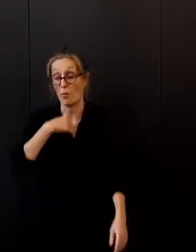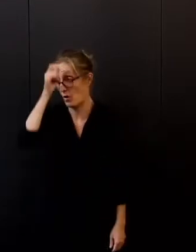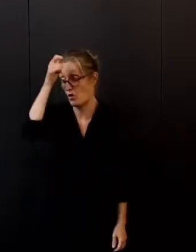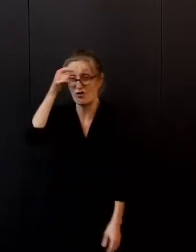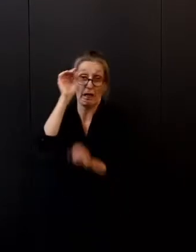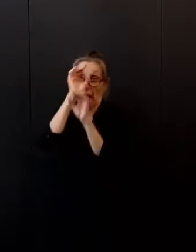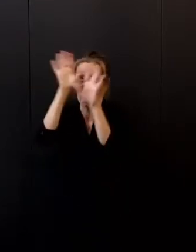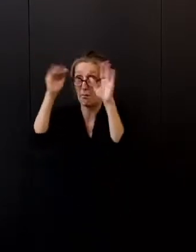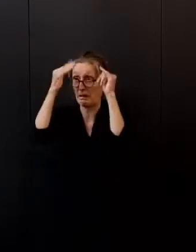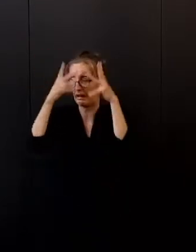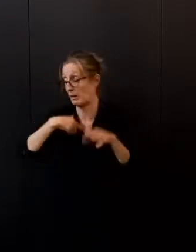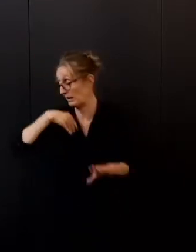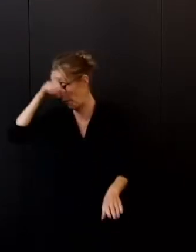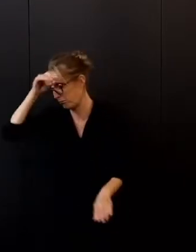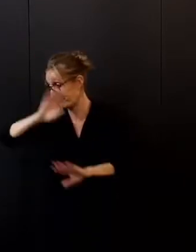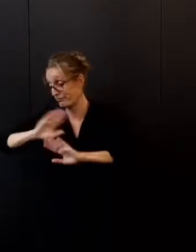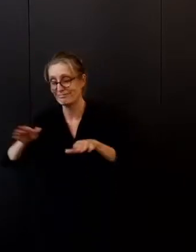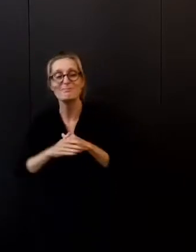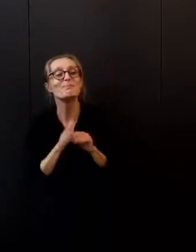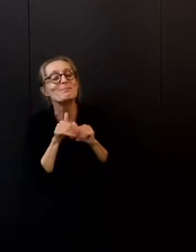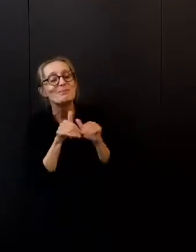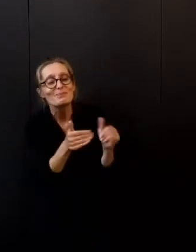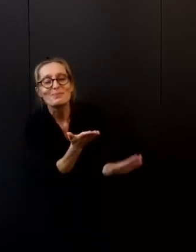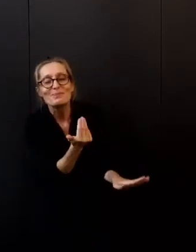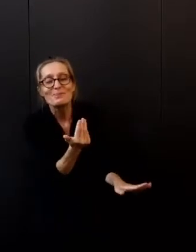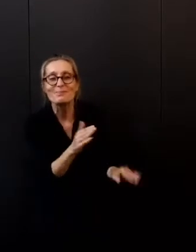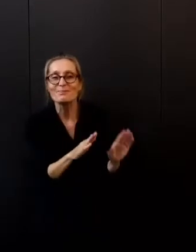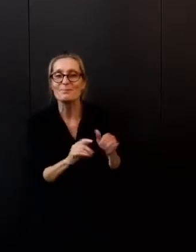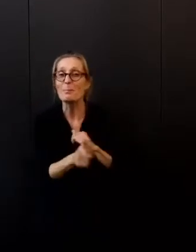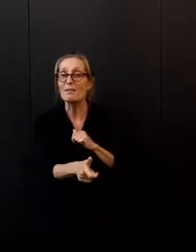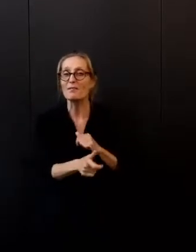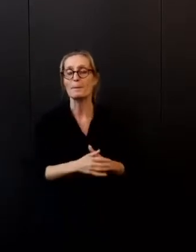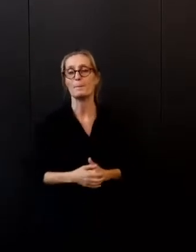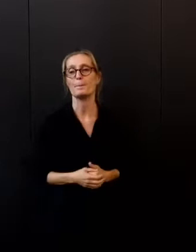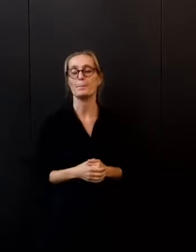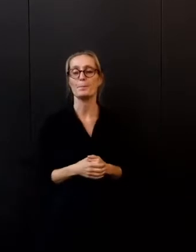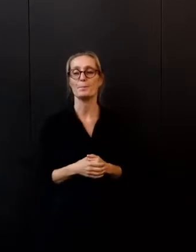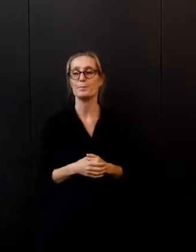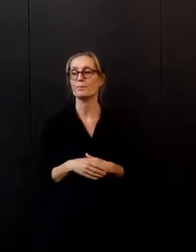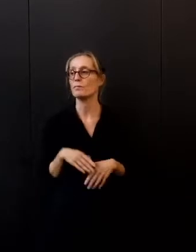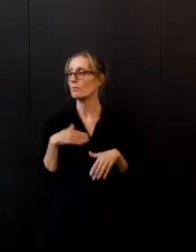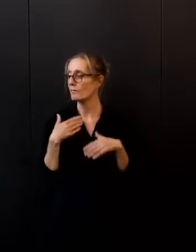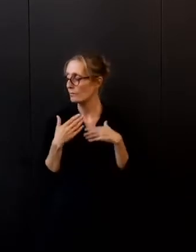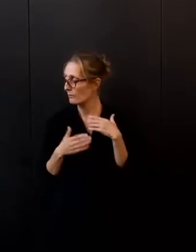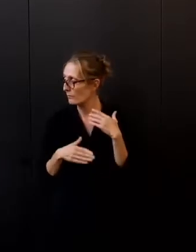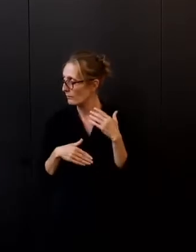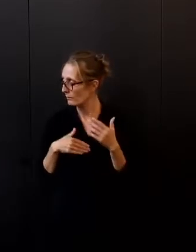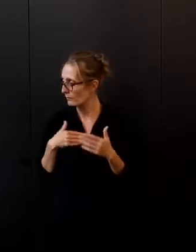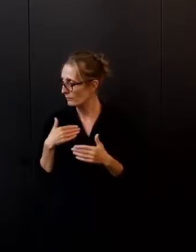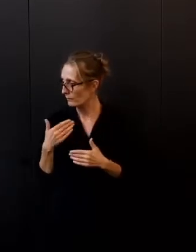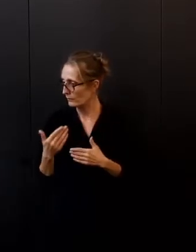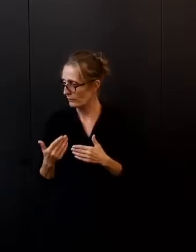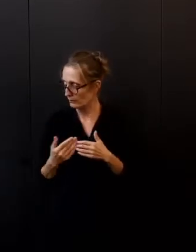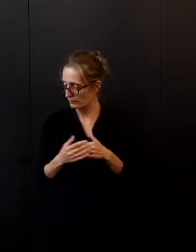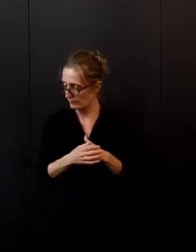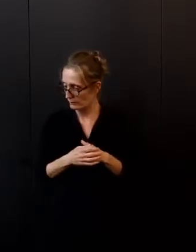logique mathématique là-dessus. Alors vas-y, continue, dis-nous la suite de ton parcours. Du coup, suite